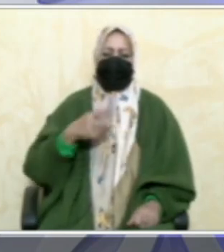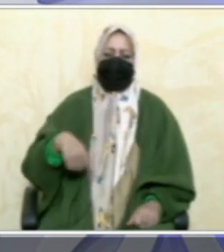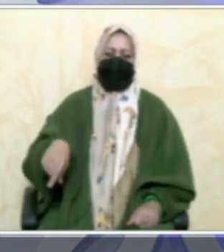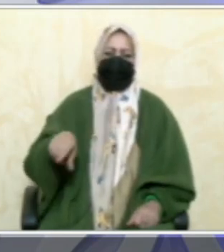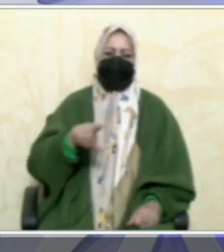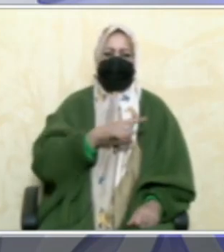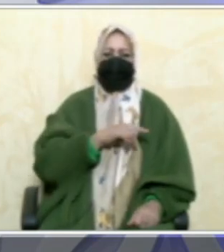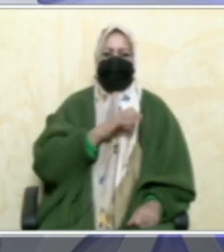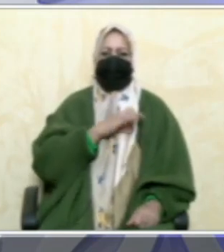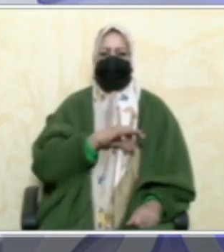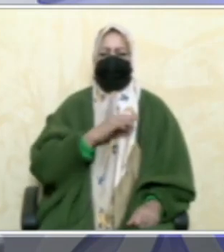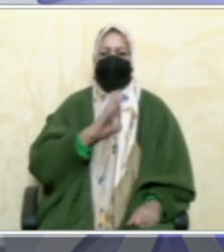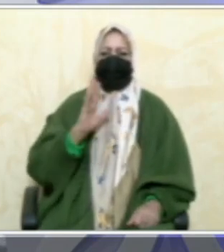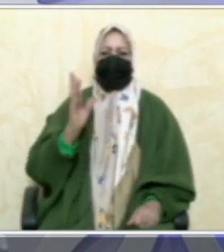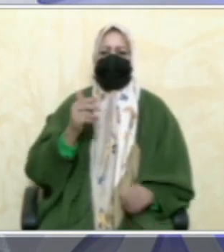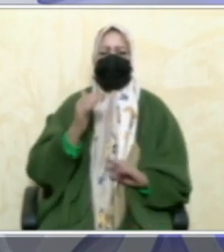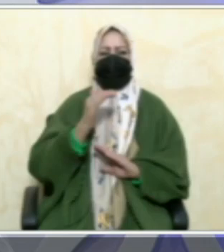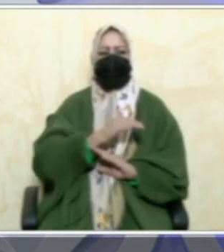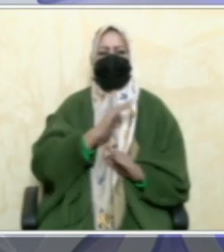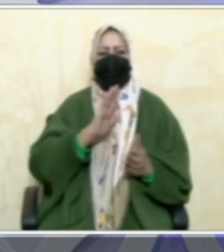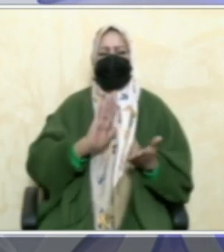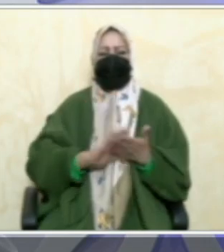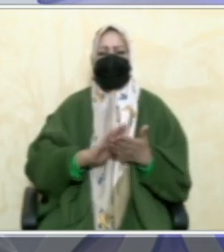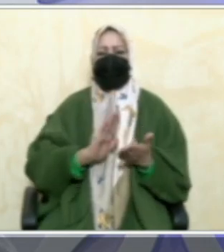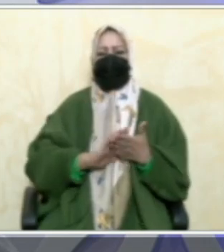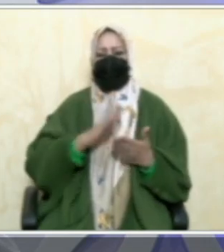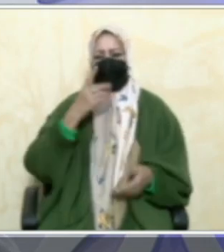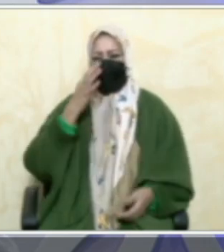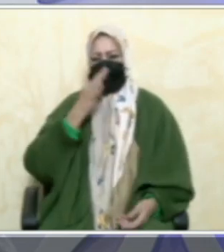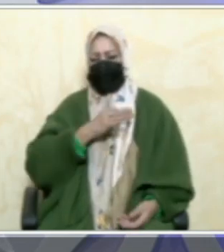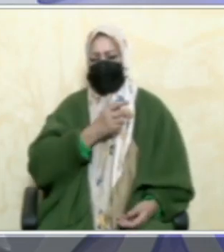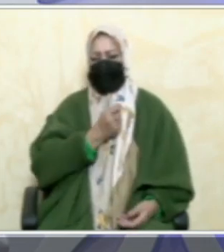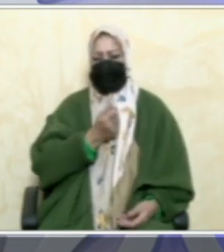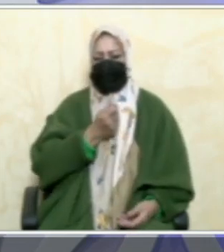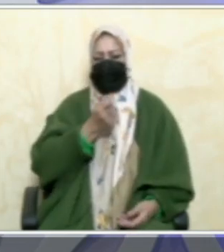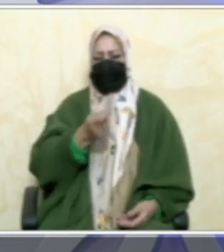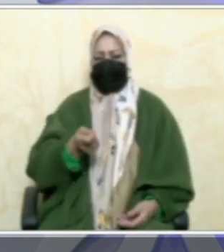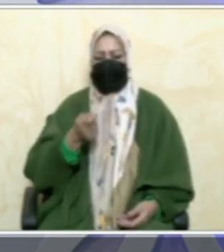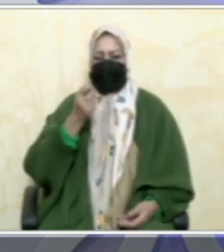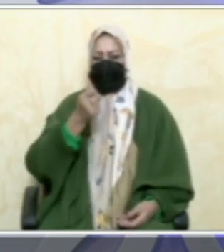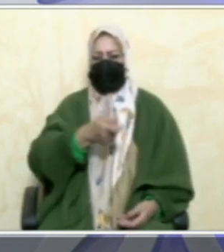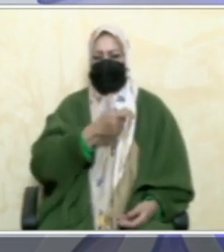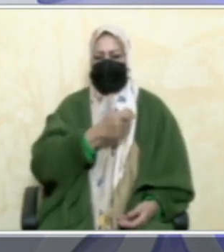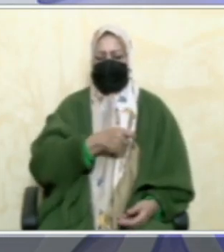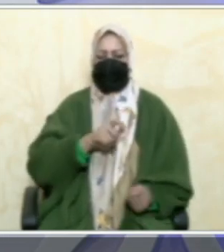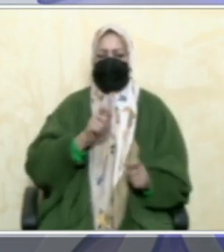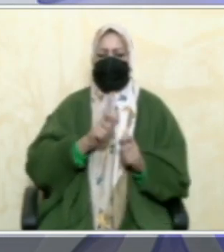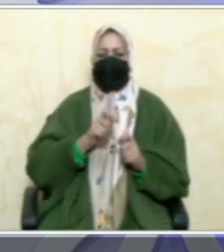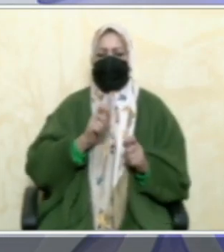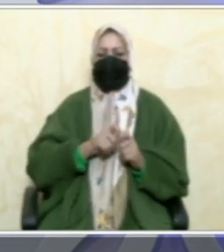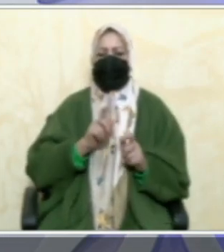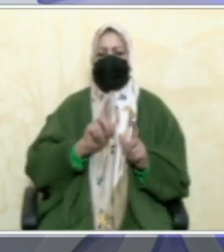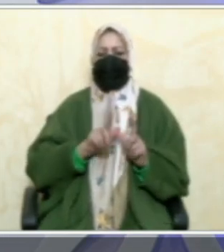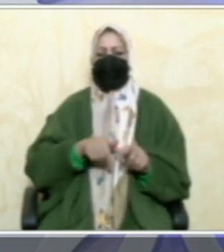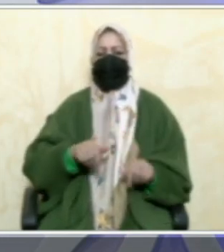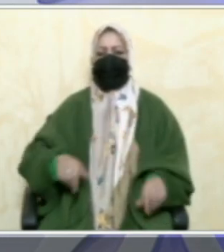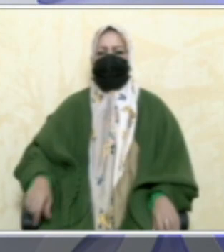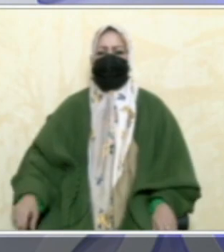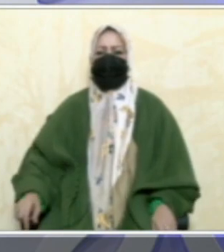من أموال وغير ذلك. هذه نصيحتي لأهل الزاوية. أخرج إلى فاصل قصير